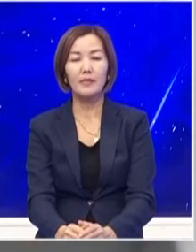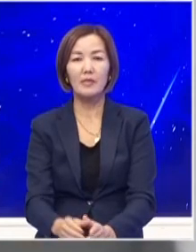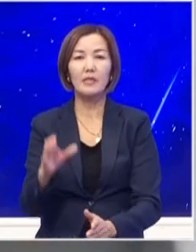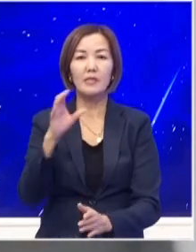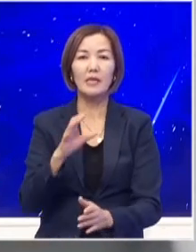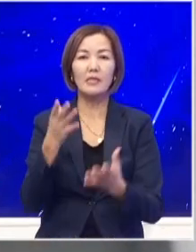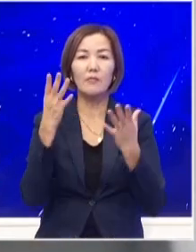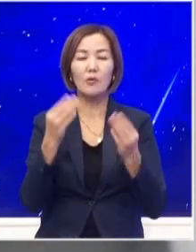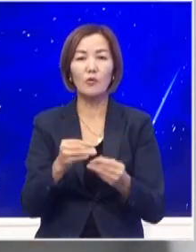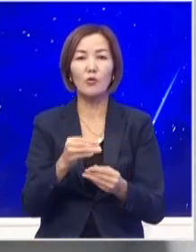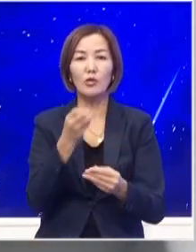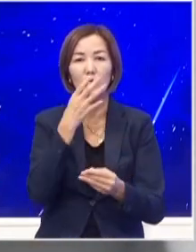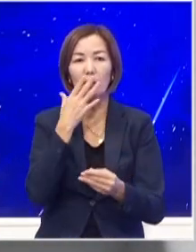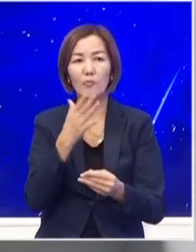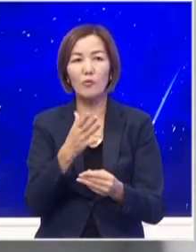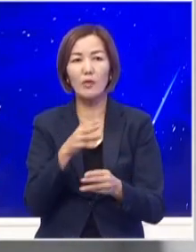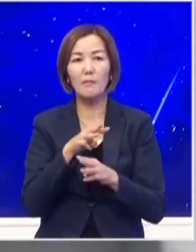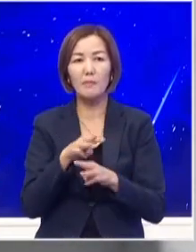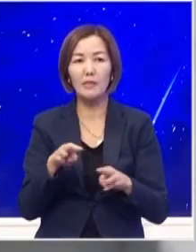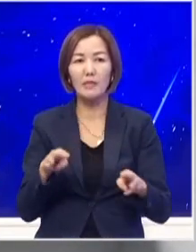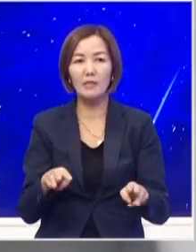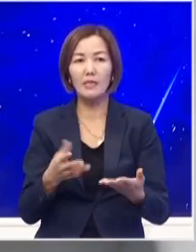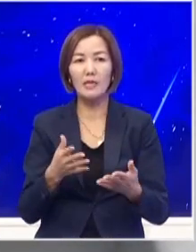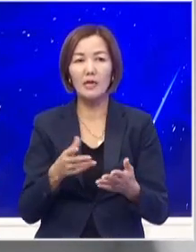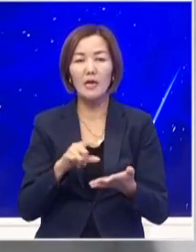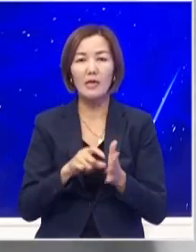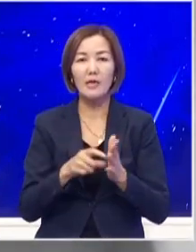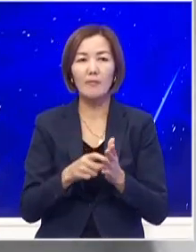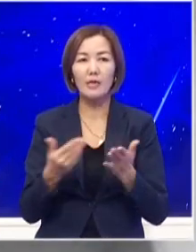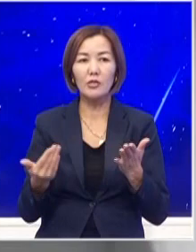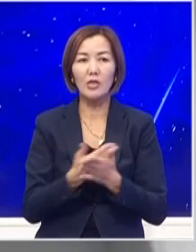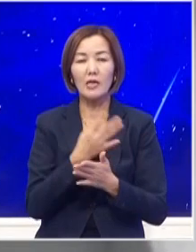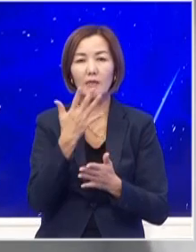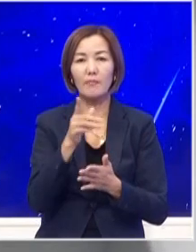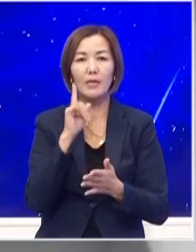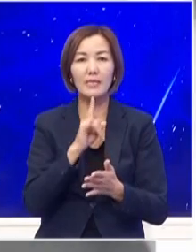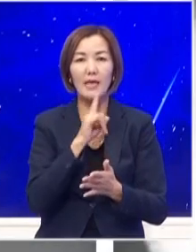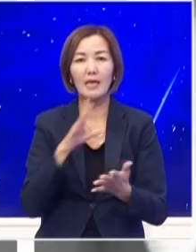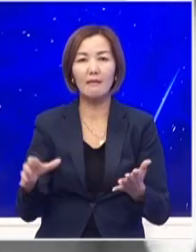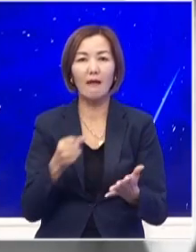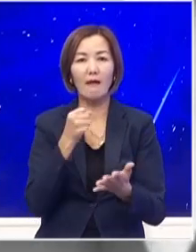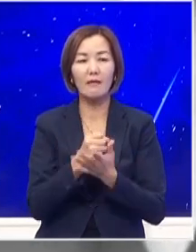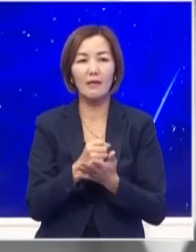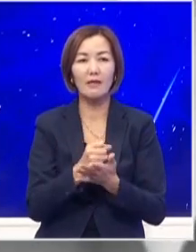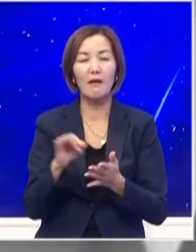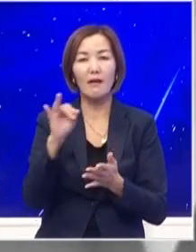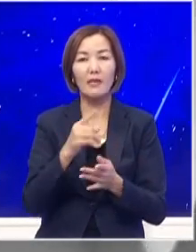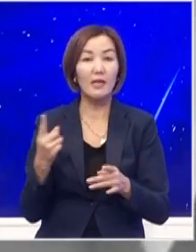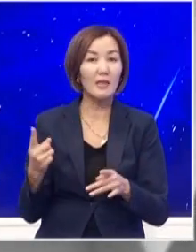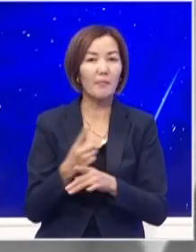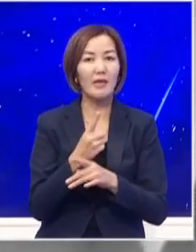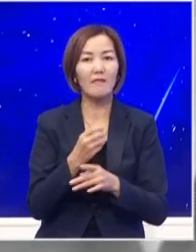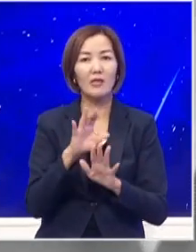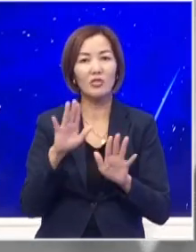Сәрсенбі күні Жапония премьер-министрі Фумио Кисида министрлер кабинетін жаңартып 5 әйел министр тағайындады. Бұл ел тарихындағы алғашқы